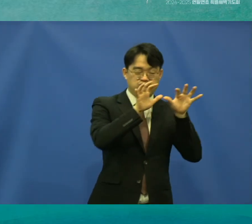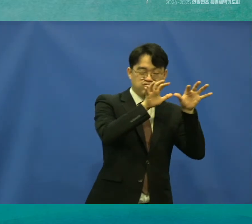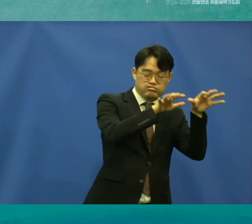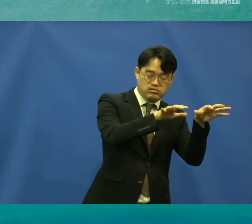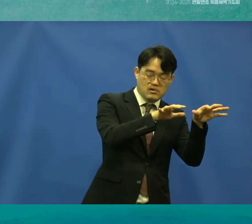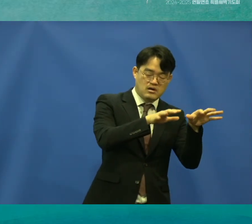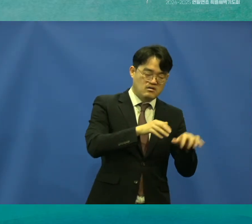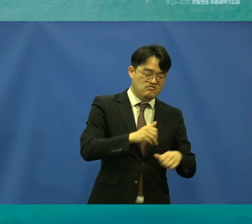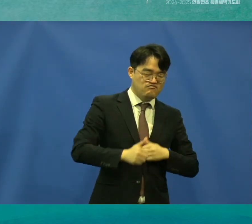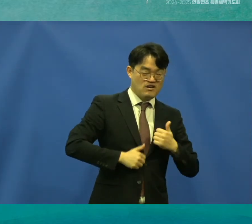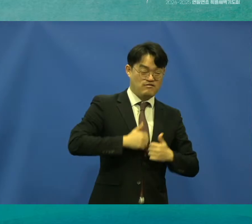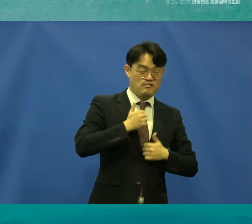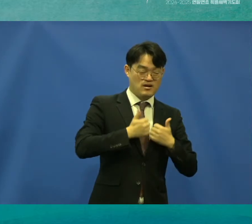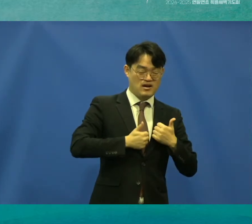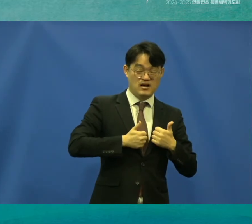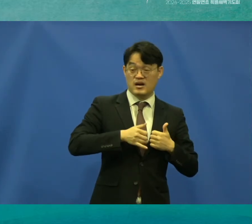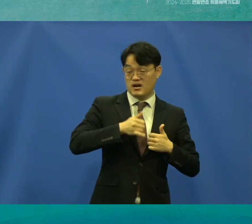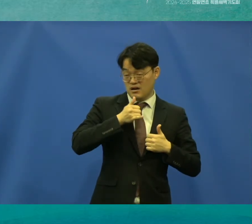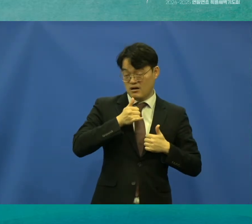나는